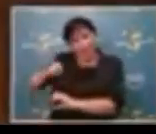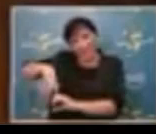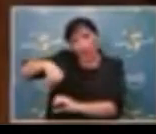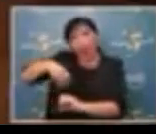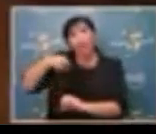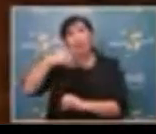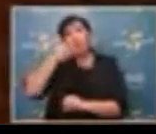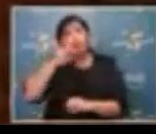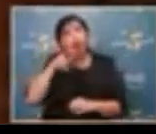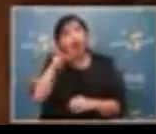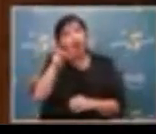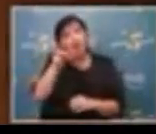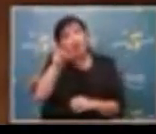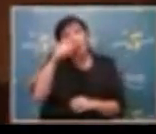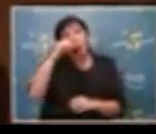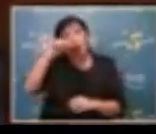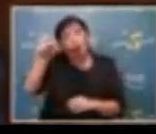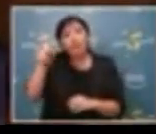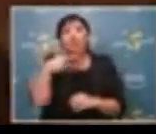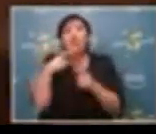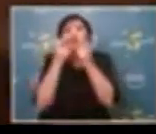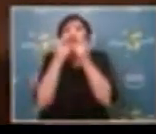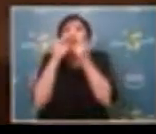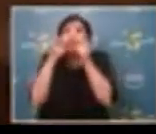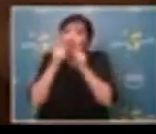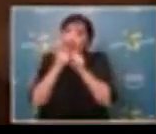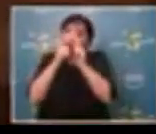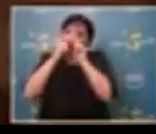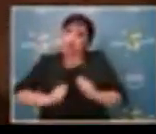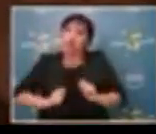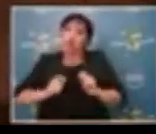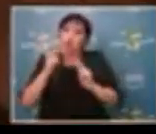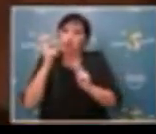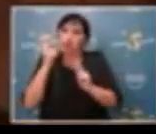c'ha quelle adenoidi lì che dovremmo stapparlo un po'.